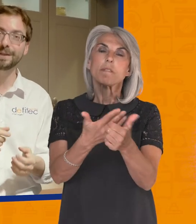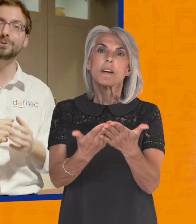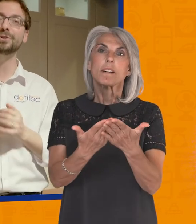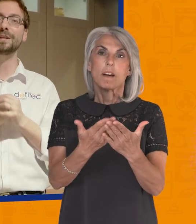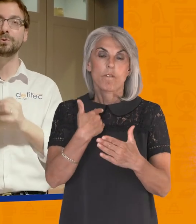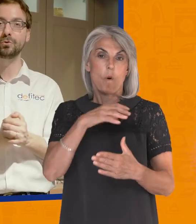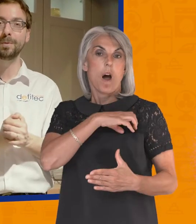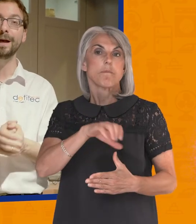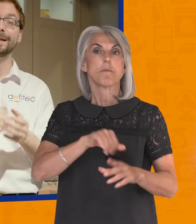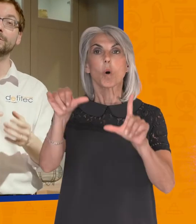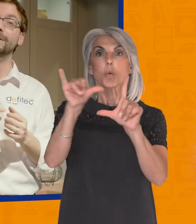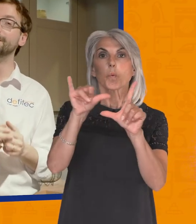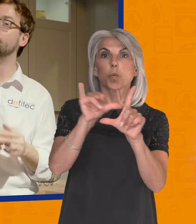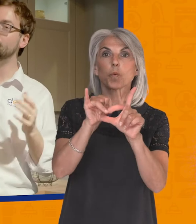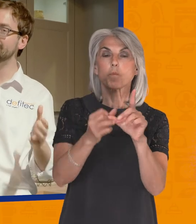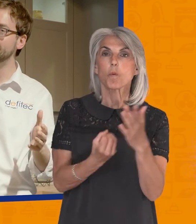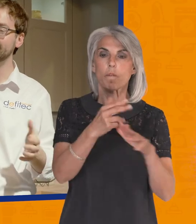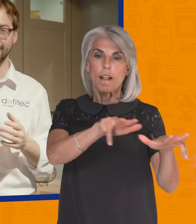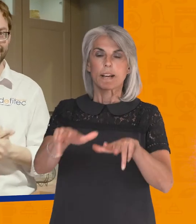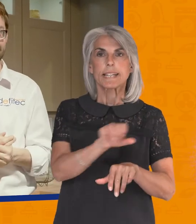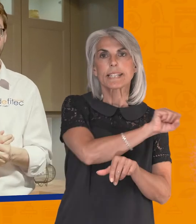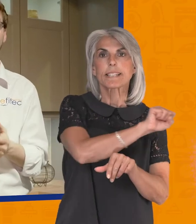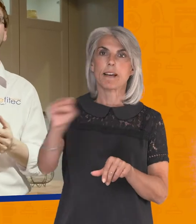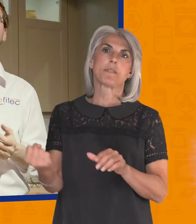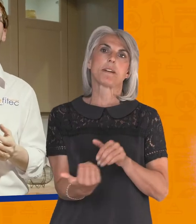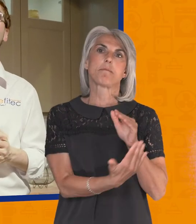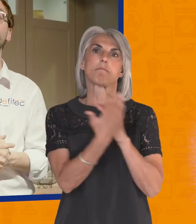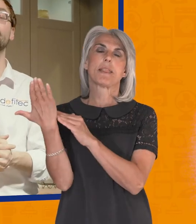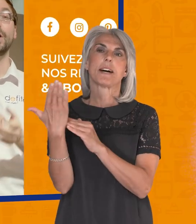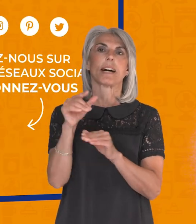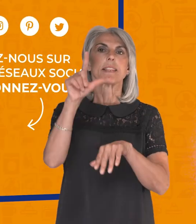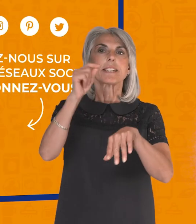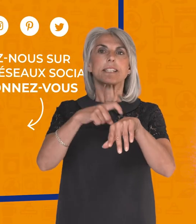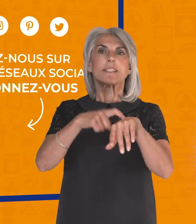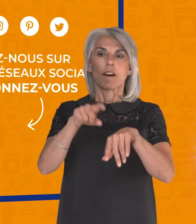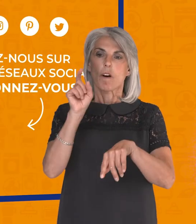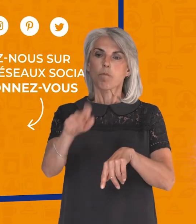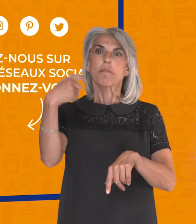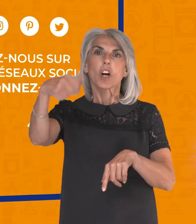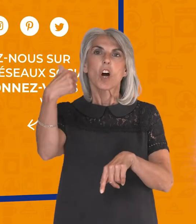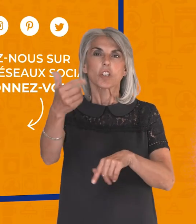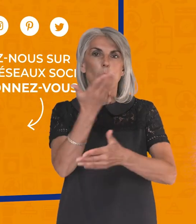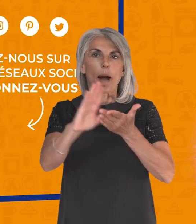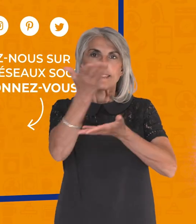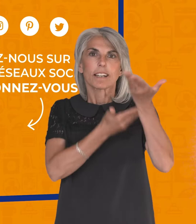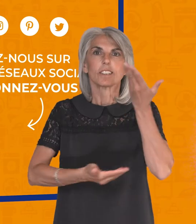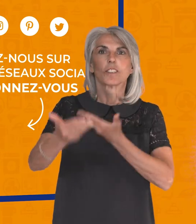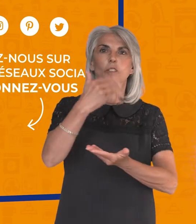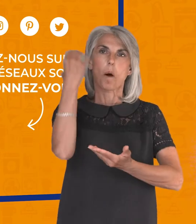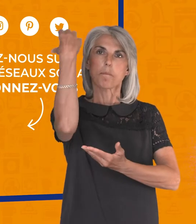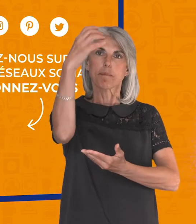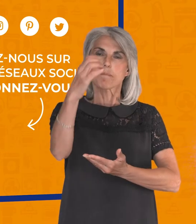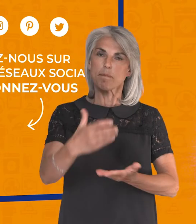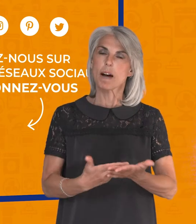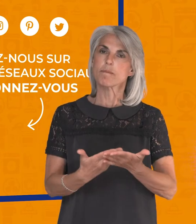vous abonner à notre chaîne youtube et une nouvelle vidéo tous les samedis matin à 10h activer la cloche pour de notification partagés sur vos réseaux sociaux